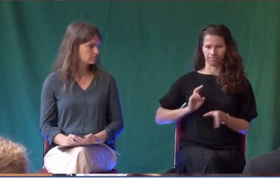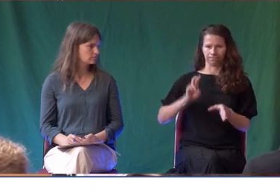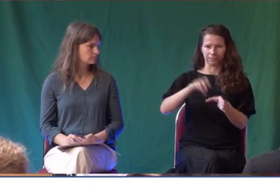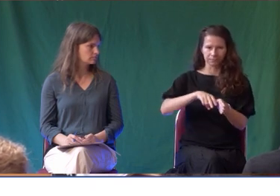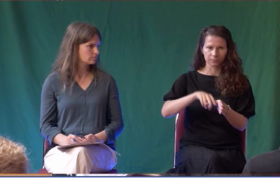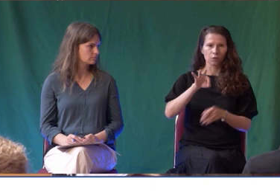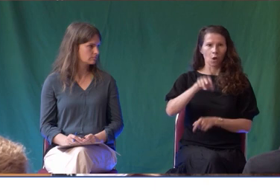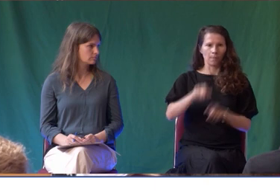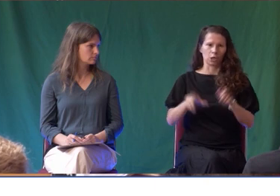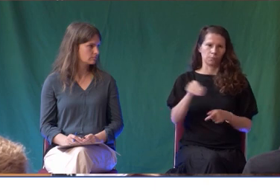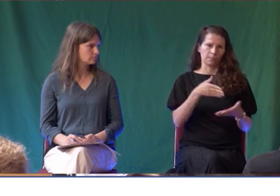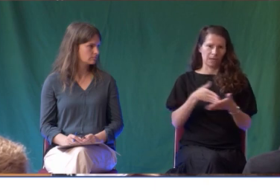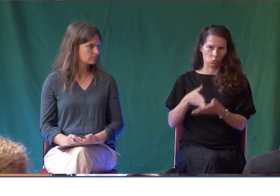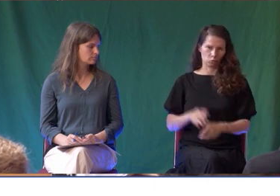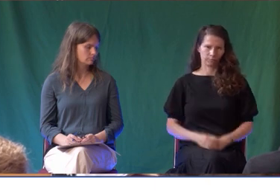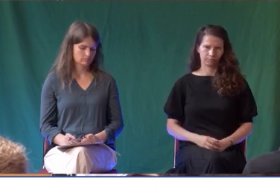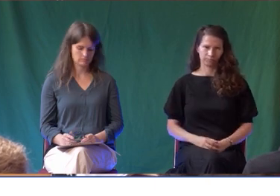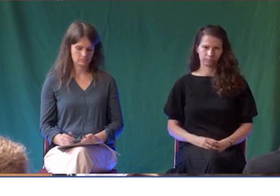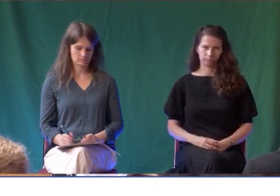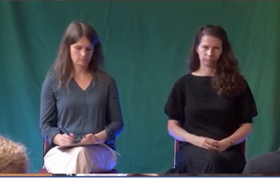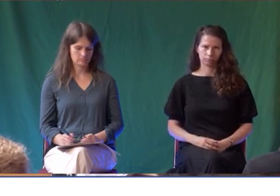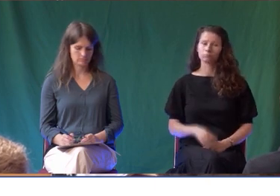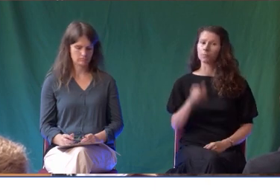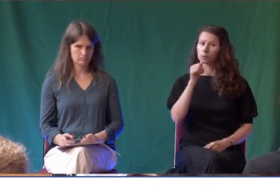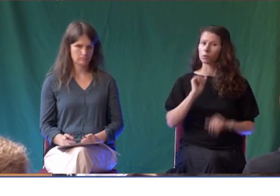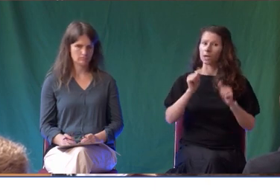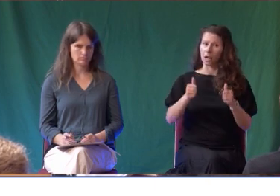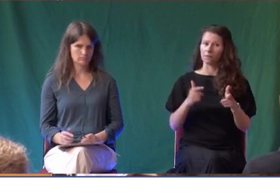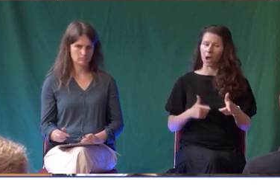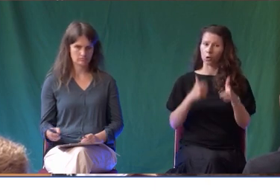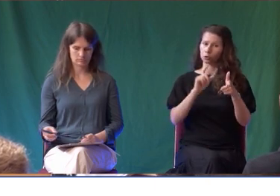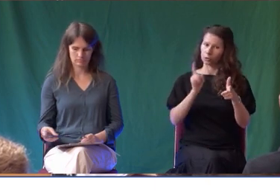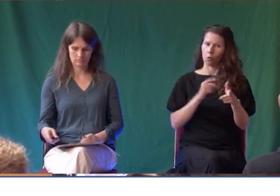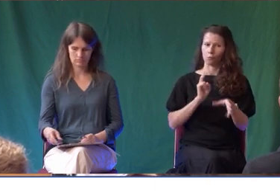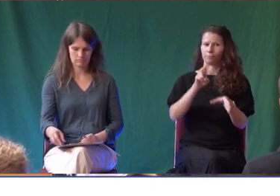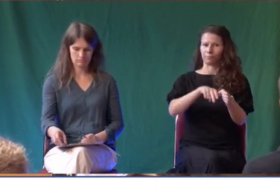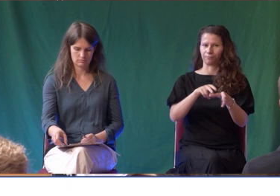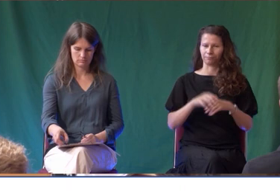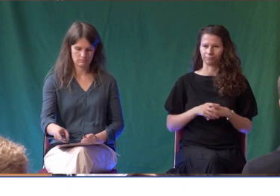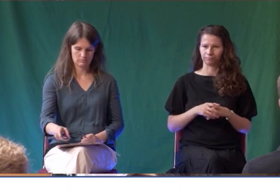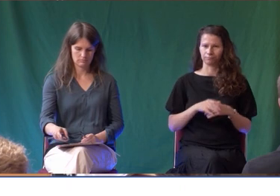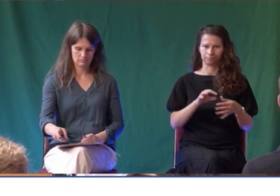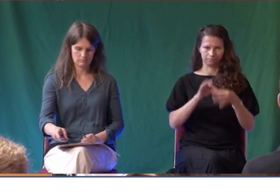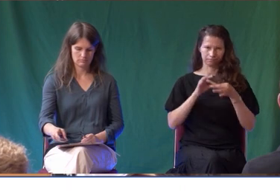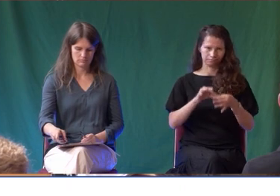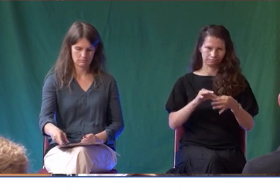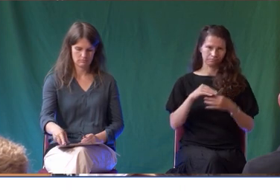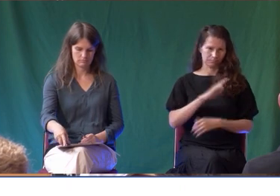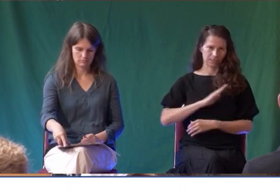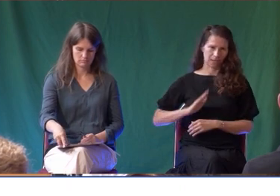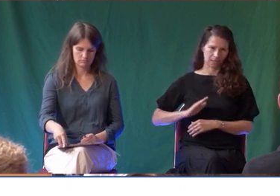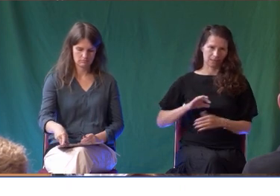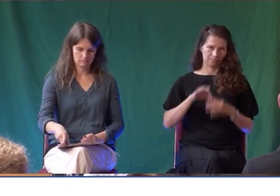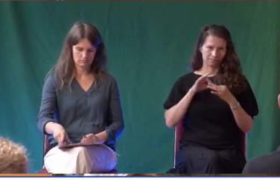Behinderung und sie ist im Jugendhilfeausschuss vom Land Sachsen dort